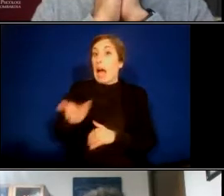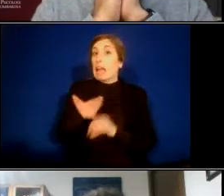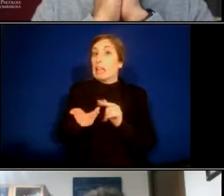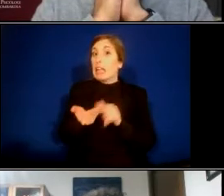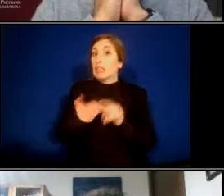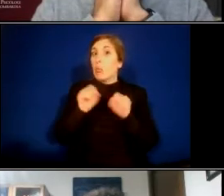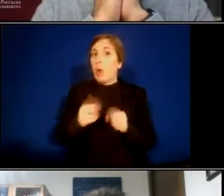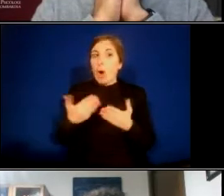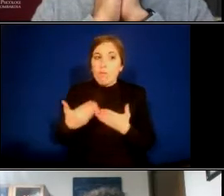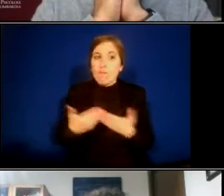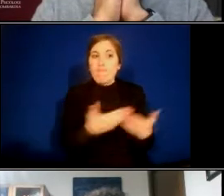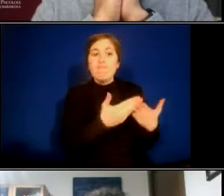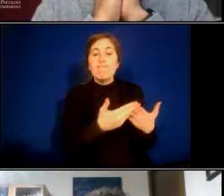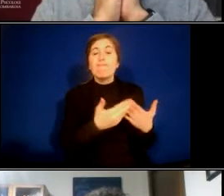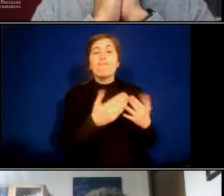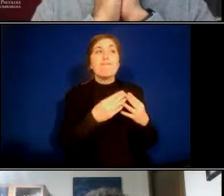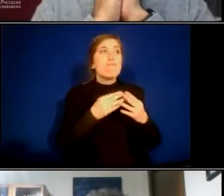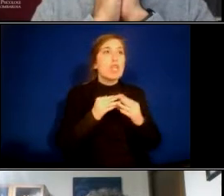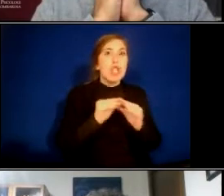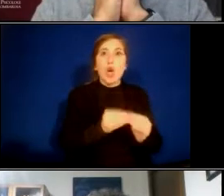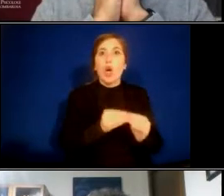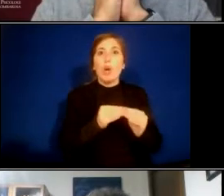serie